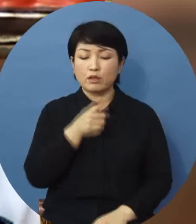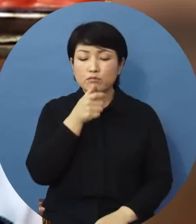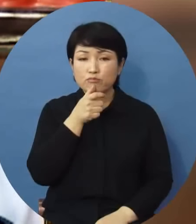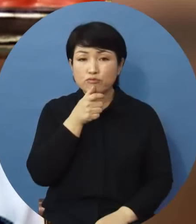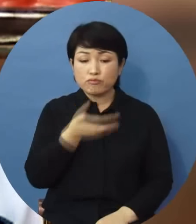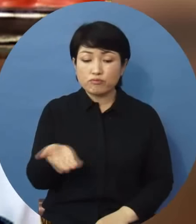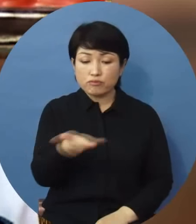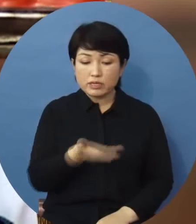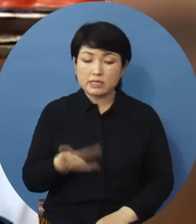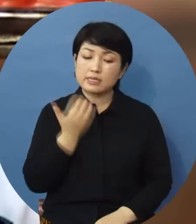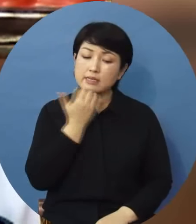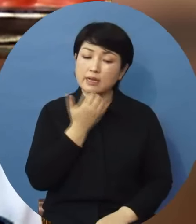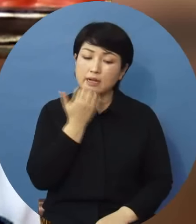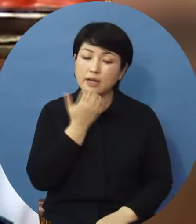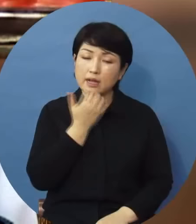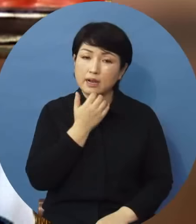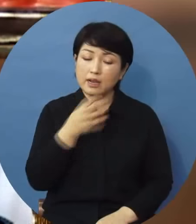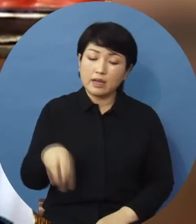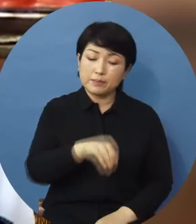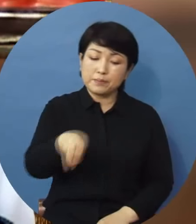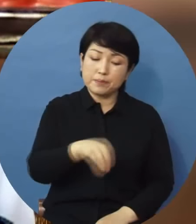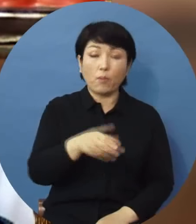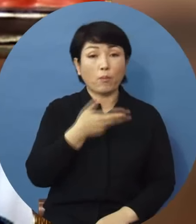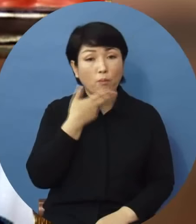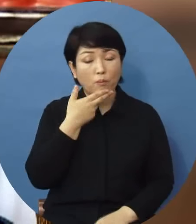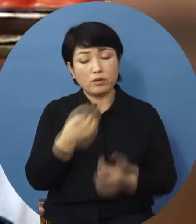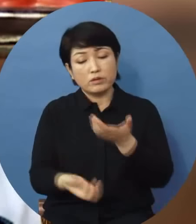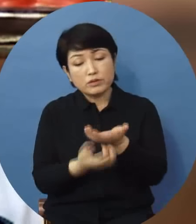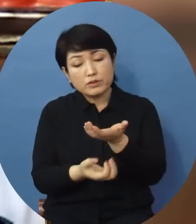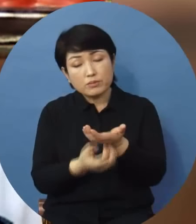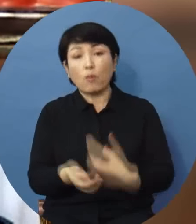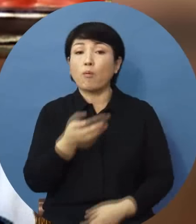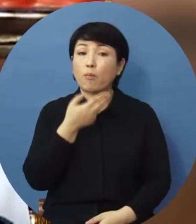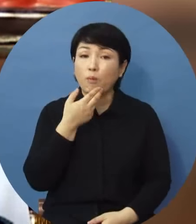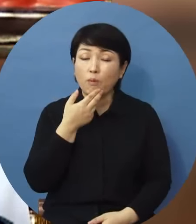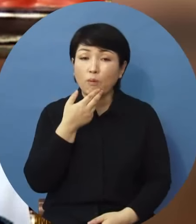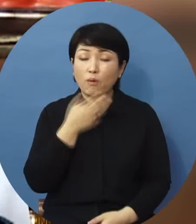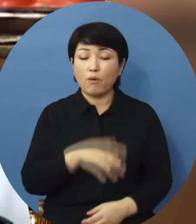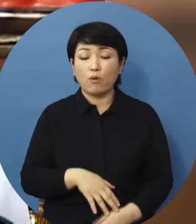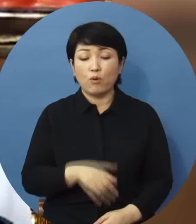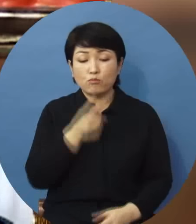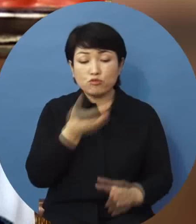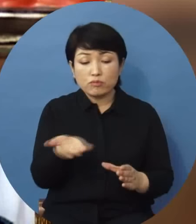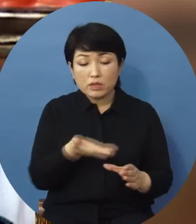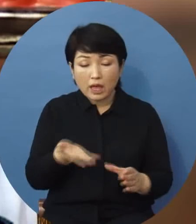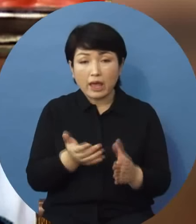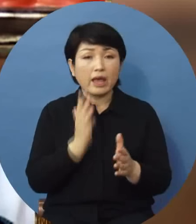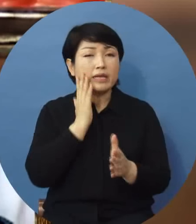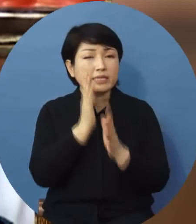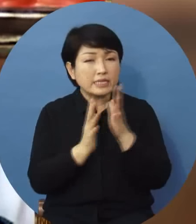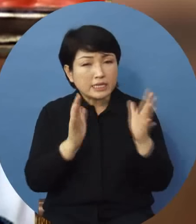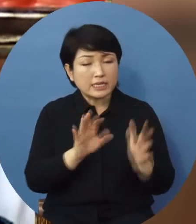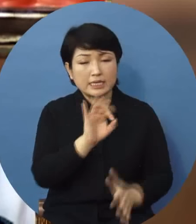물이 이렇게 어떤 물감에 흐려져 있지도 않고 물이 끓지도 않고 물에